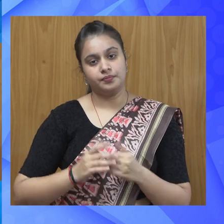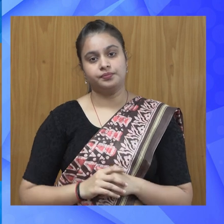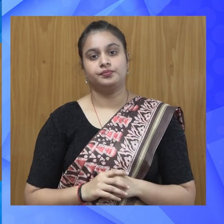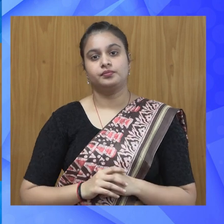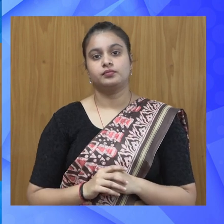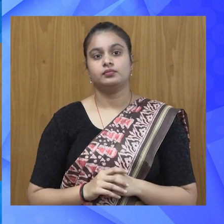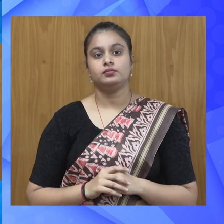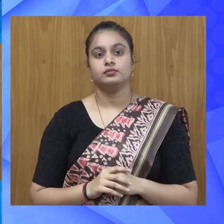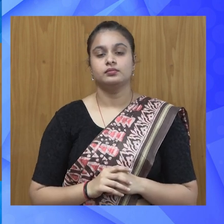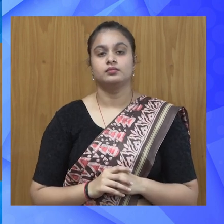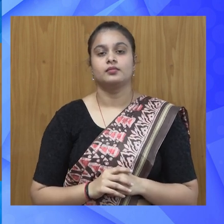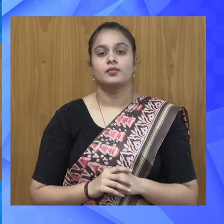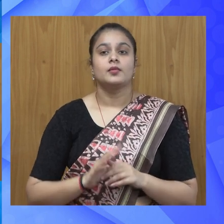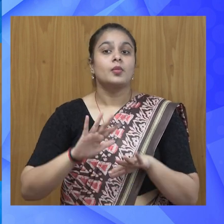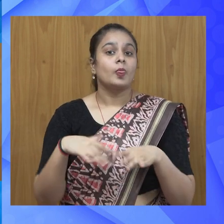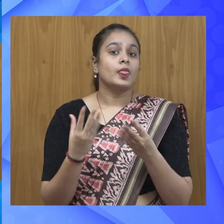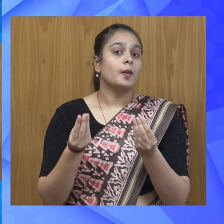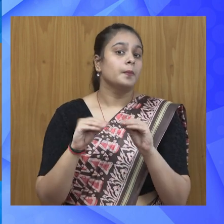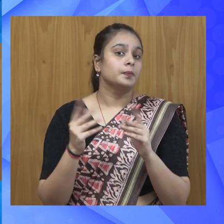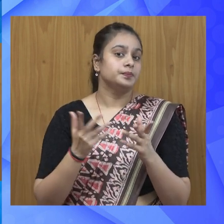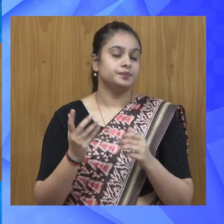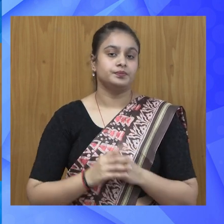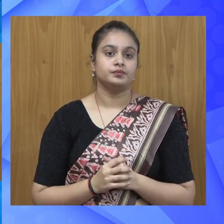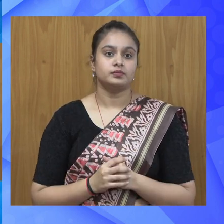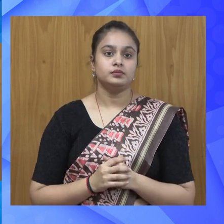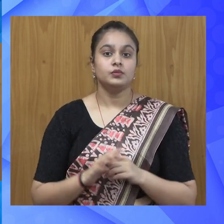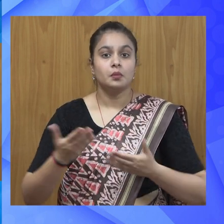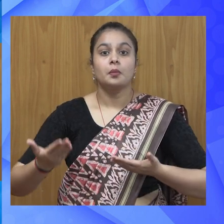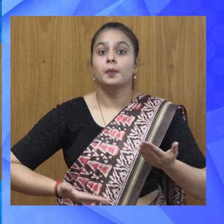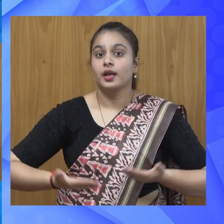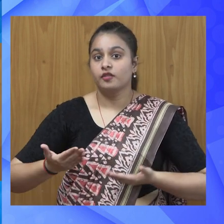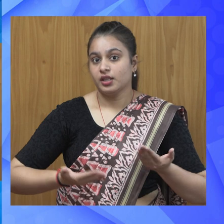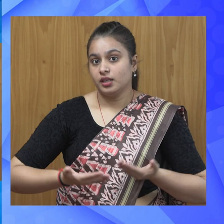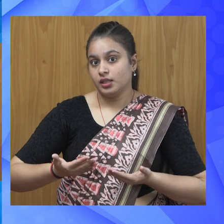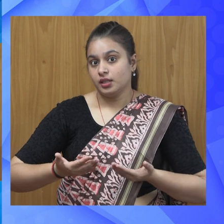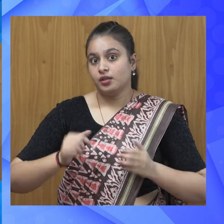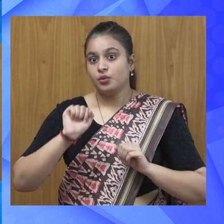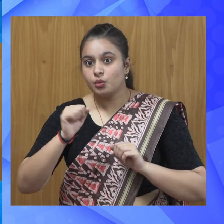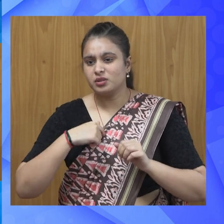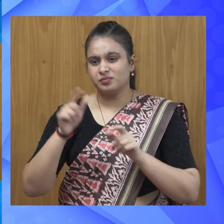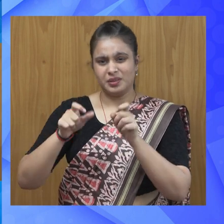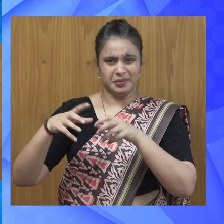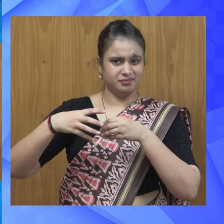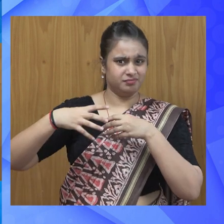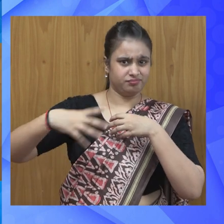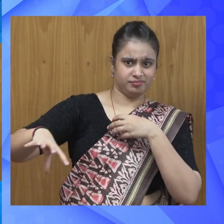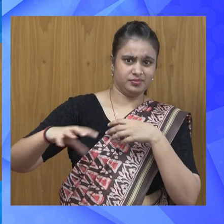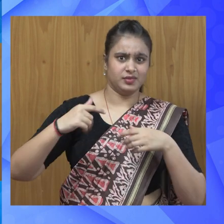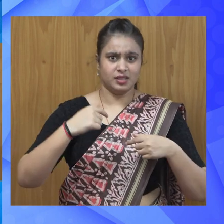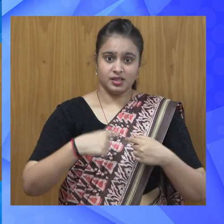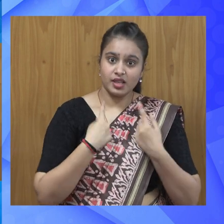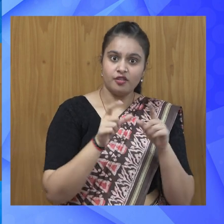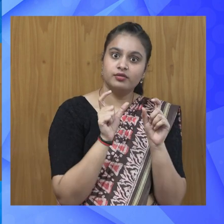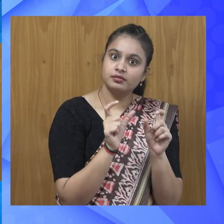हैं। फिर उसके अलावा आपको और जैसे बिहेवियरल सिम्टम्स हो गए, आप औरों से अलग हो गए, आप अपना ध्यान अपने आप